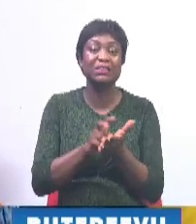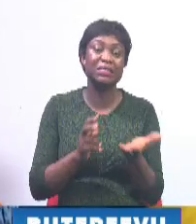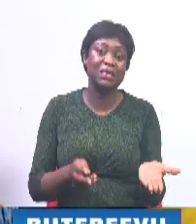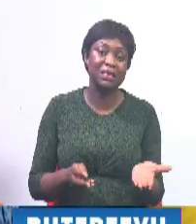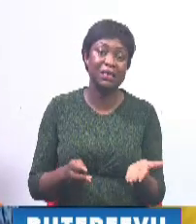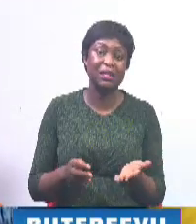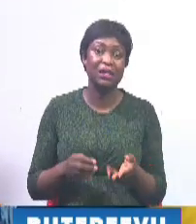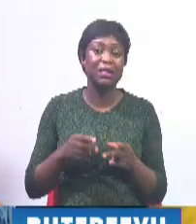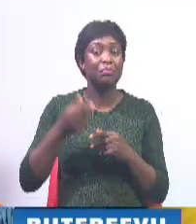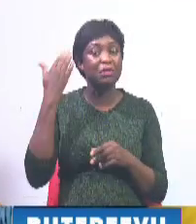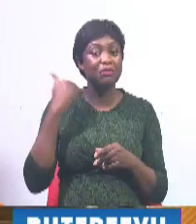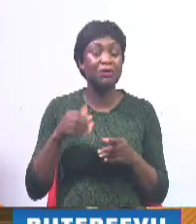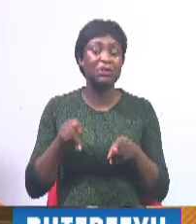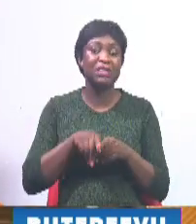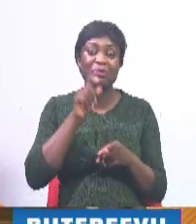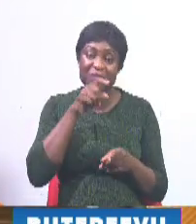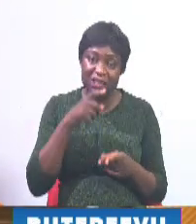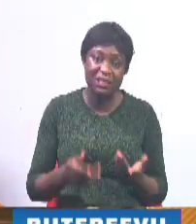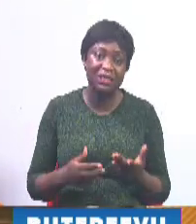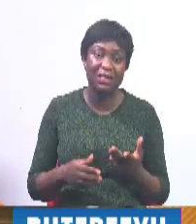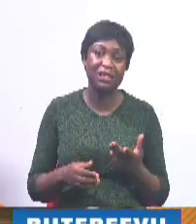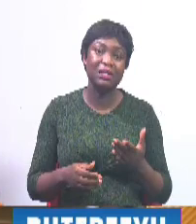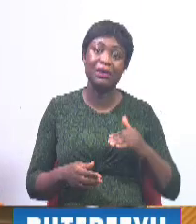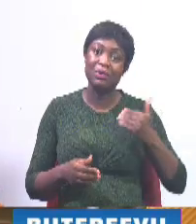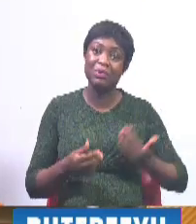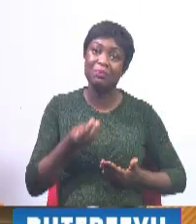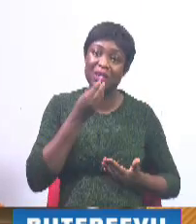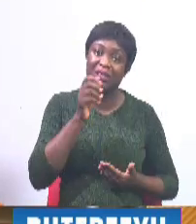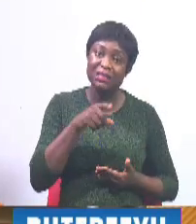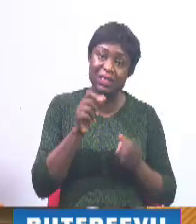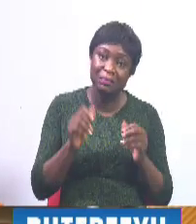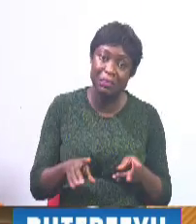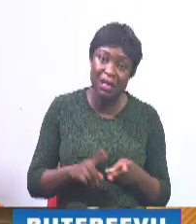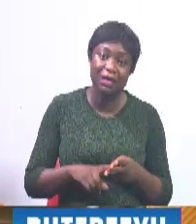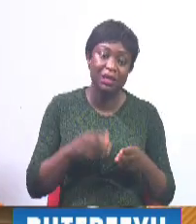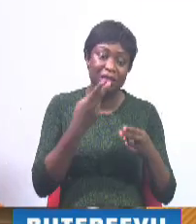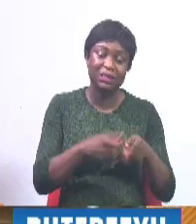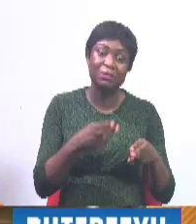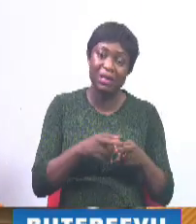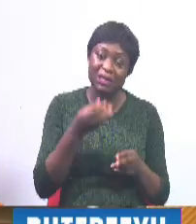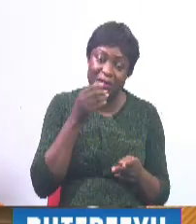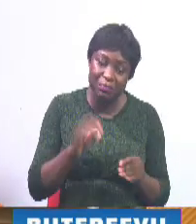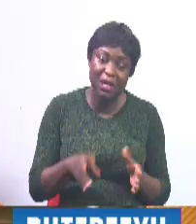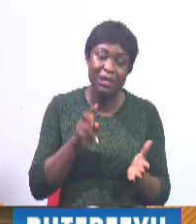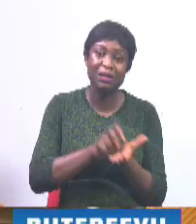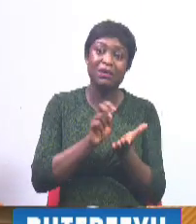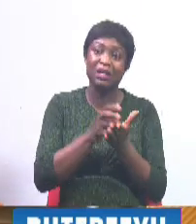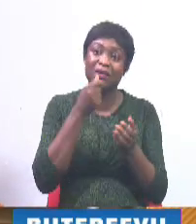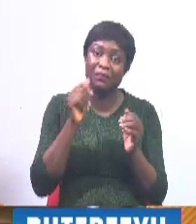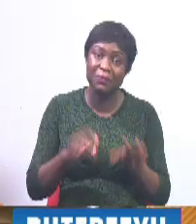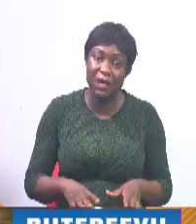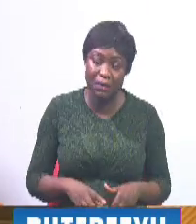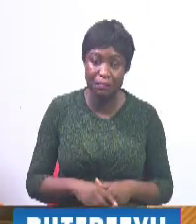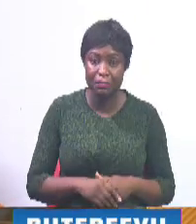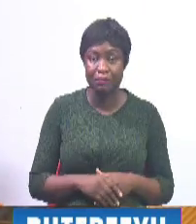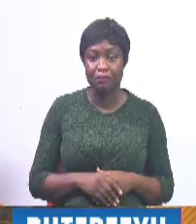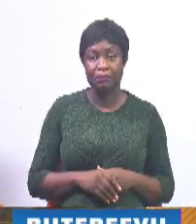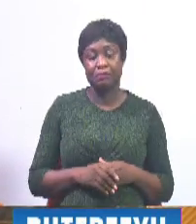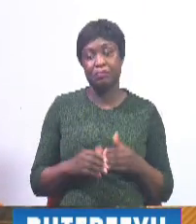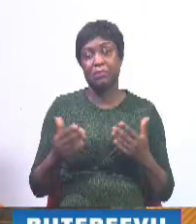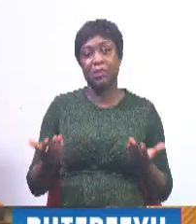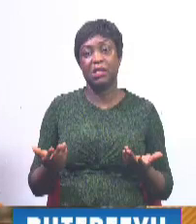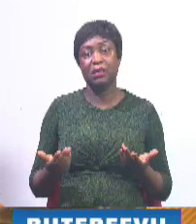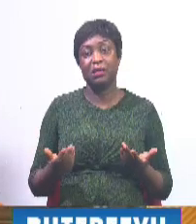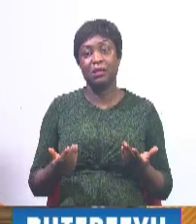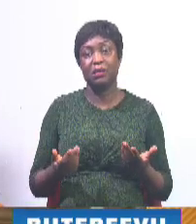n'enkoko nomayite mugirya waliwo ebintu bye tujja okukkiriza mayite mulya nkoko temulya amagi temulya ensenene naye emmere esinga okuba emu ku mmere engagga